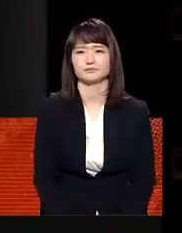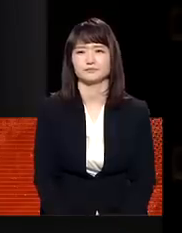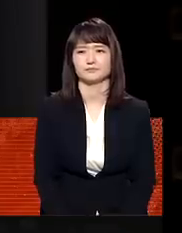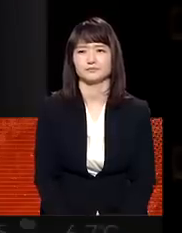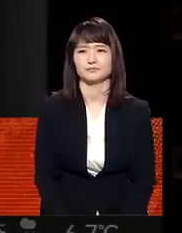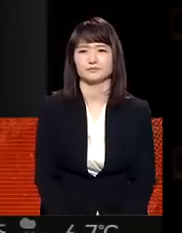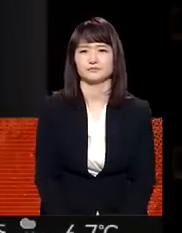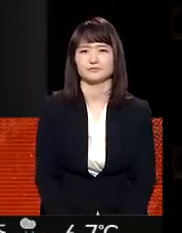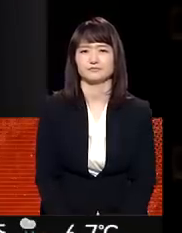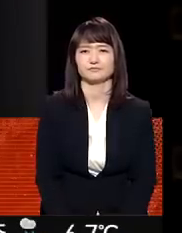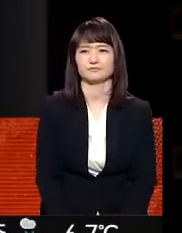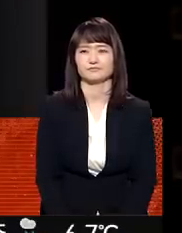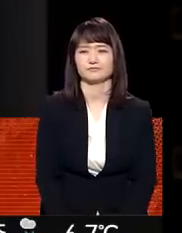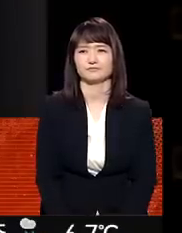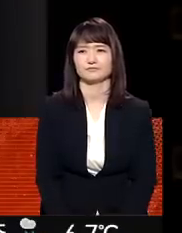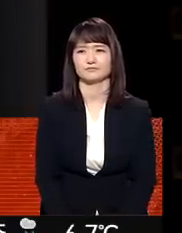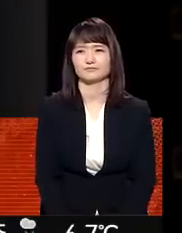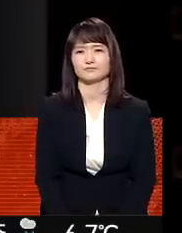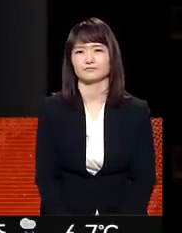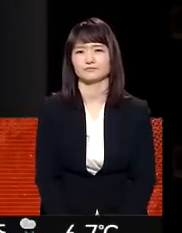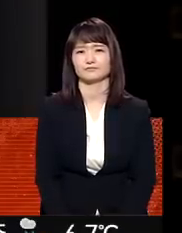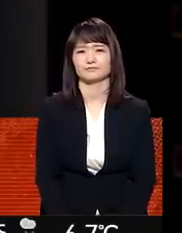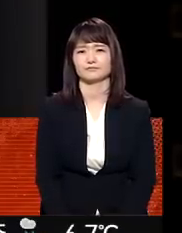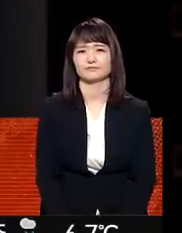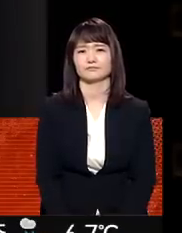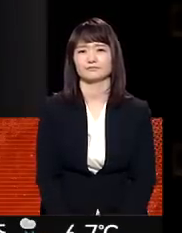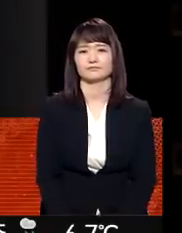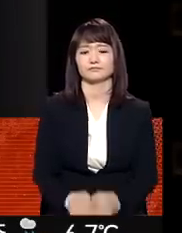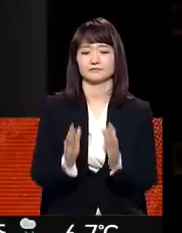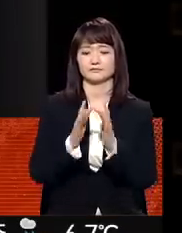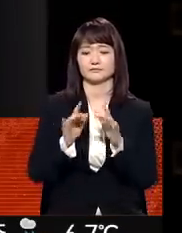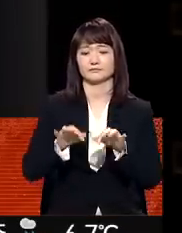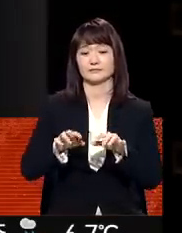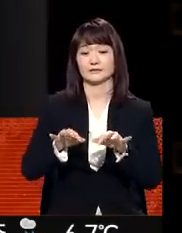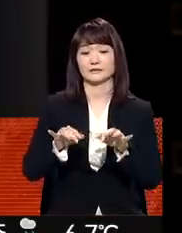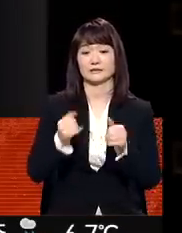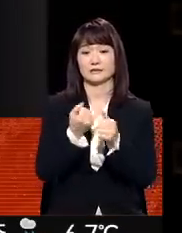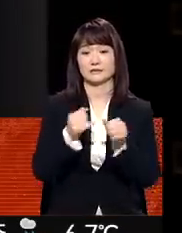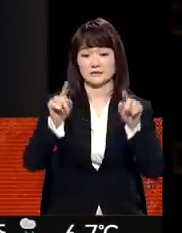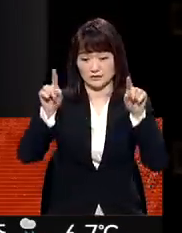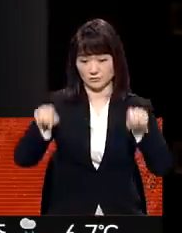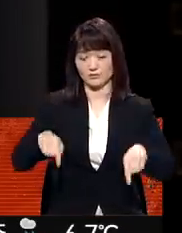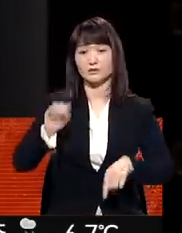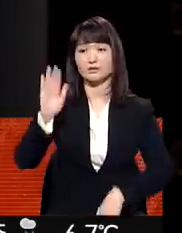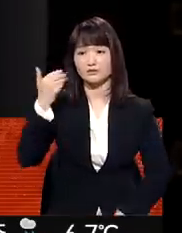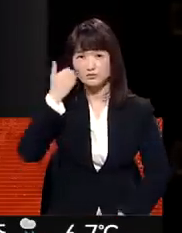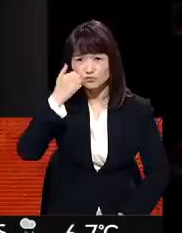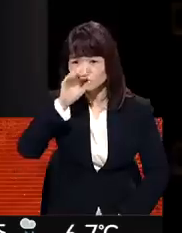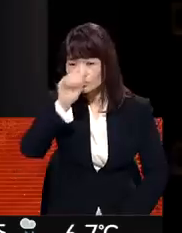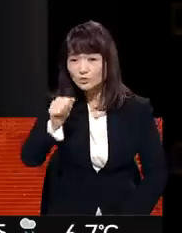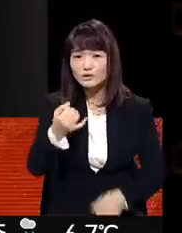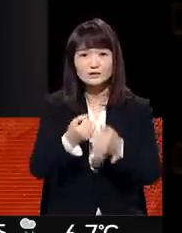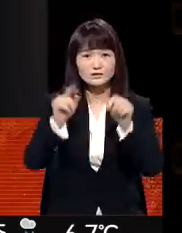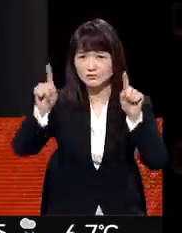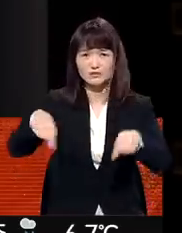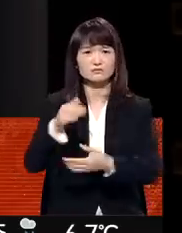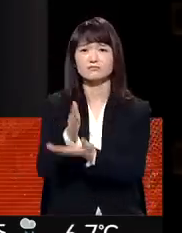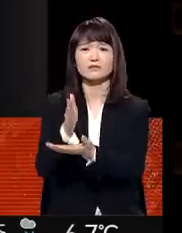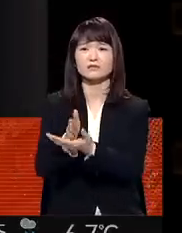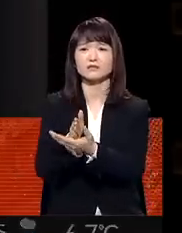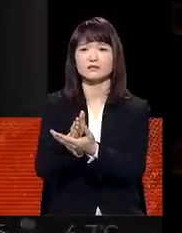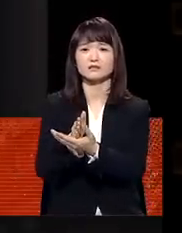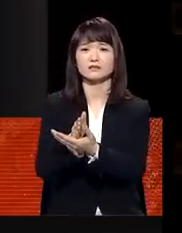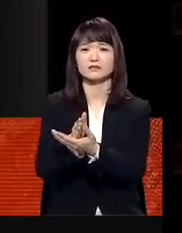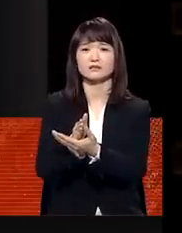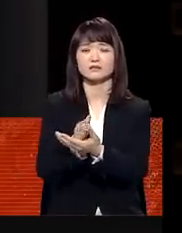가족 여러분들은 지금 이혼해야 된다라는 분들도 많이 계시고 누구 좋으라고 이혼을 해줘 지금